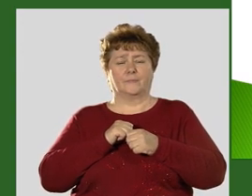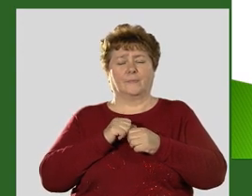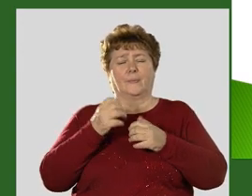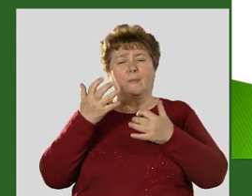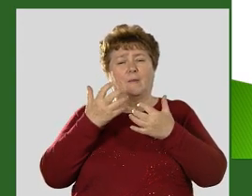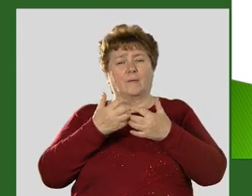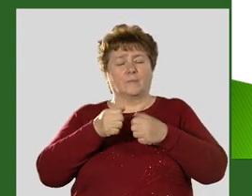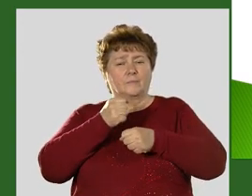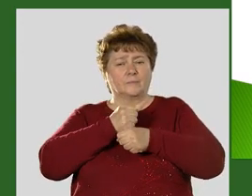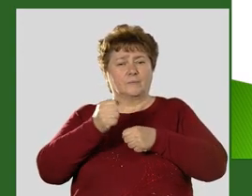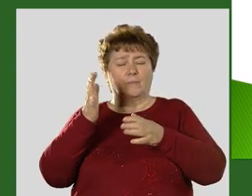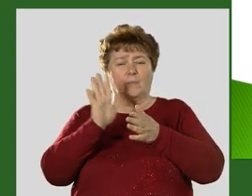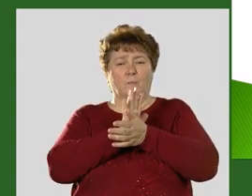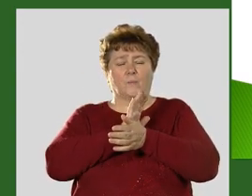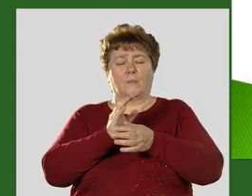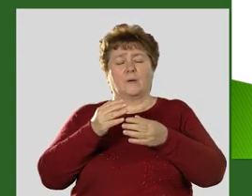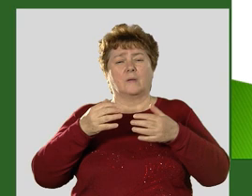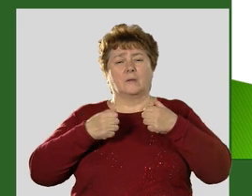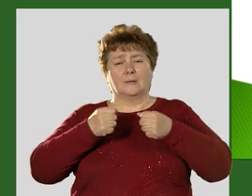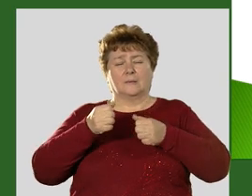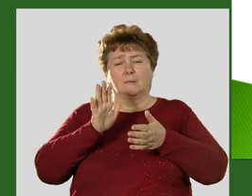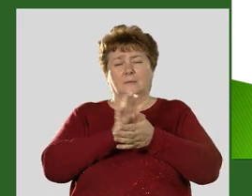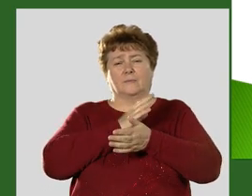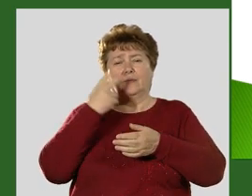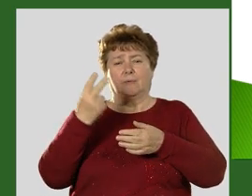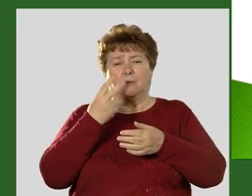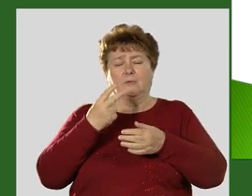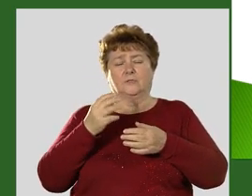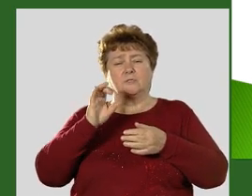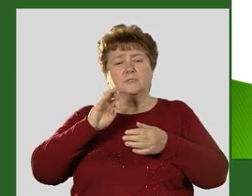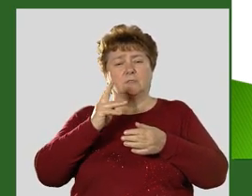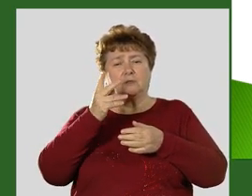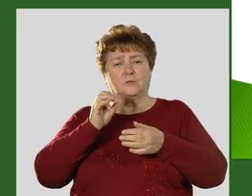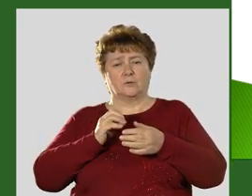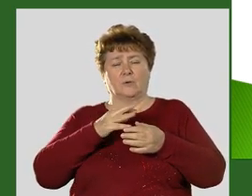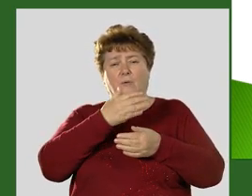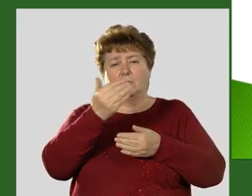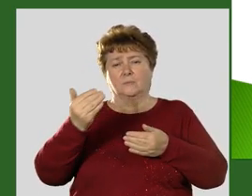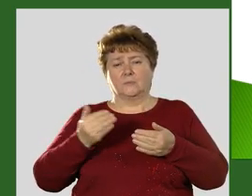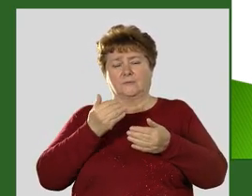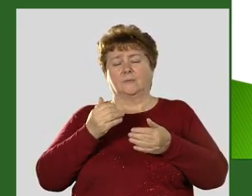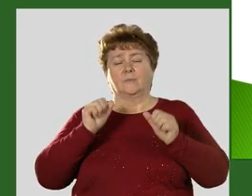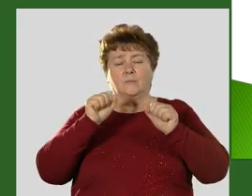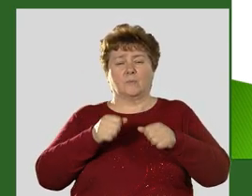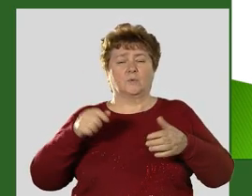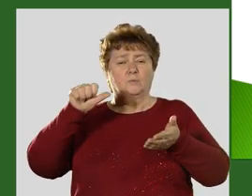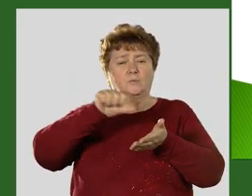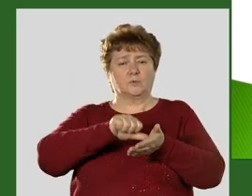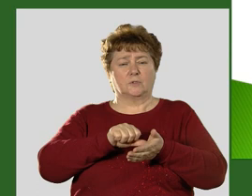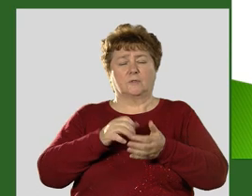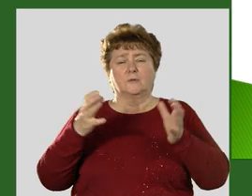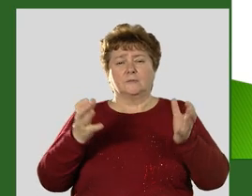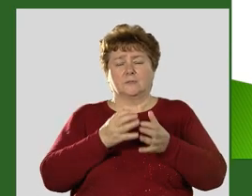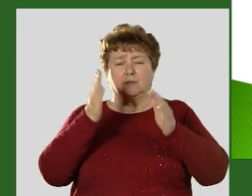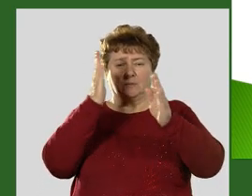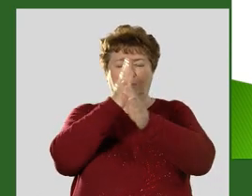В производстве бумаги и картона используется вторичное сырье. Мы с вами можем принять участие в